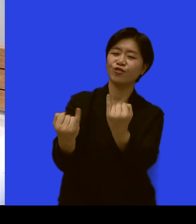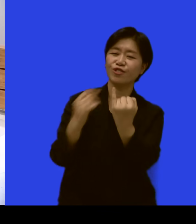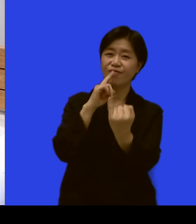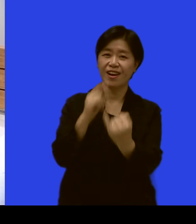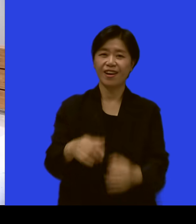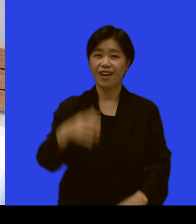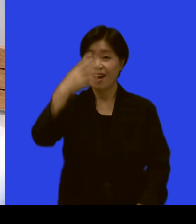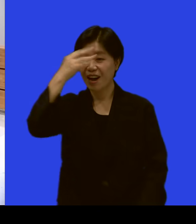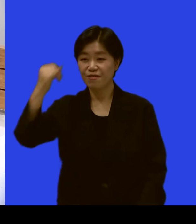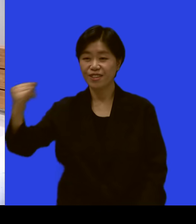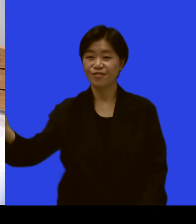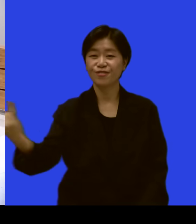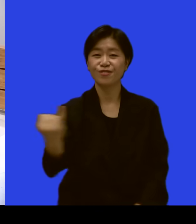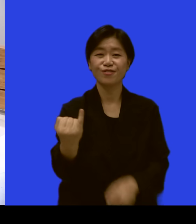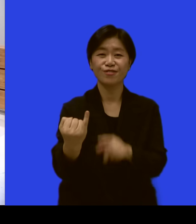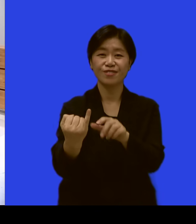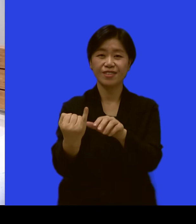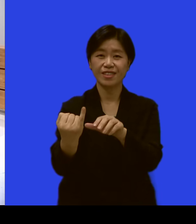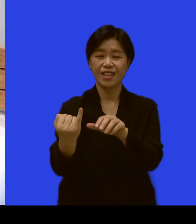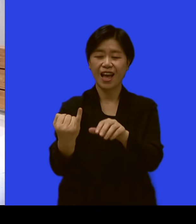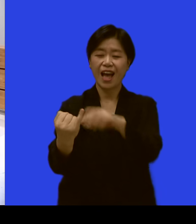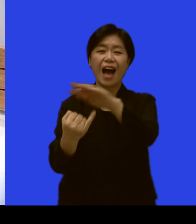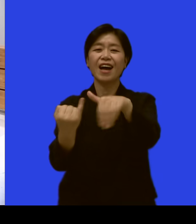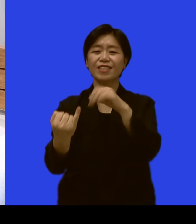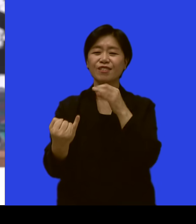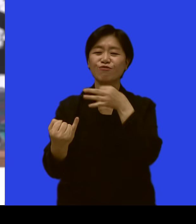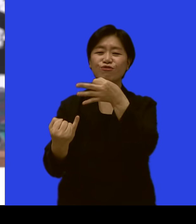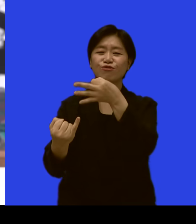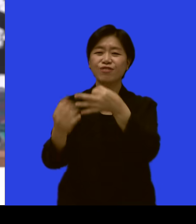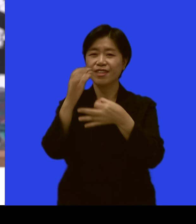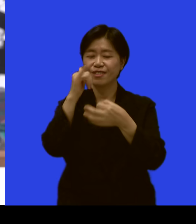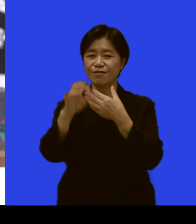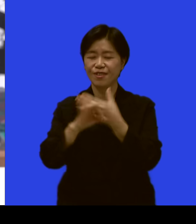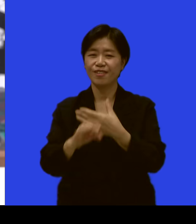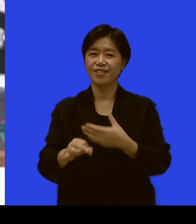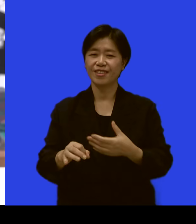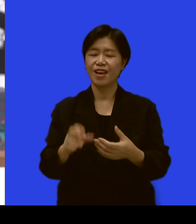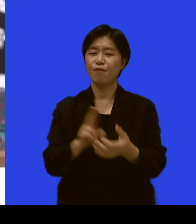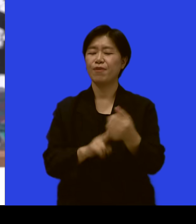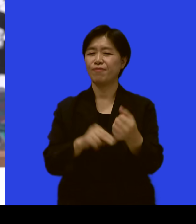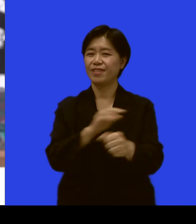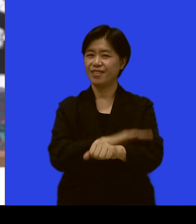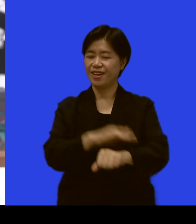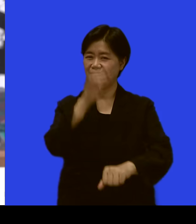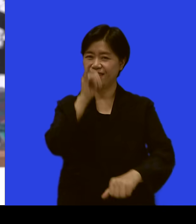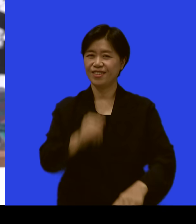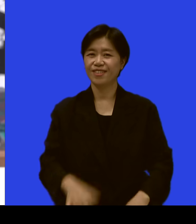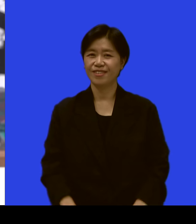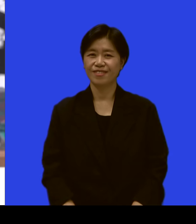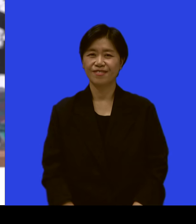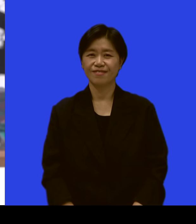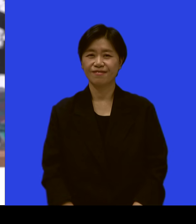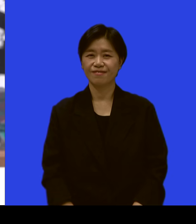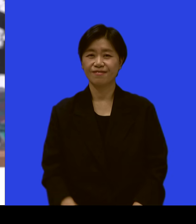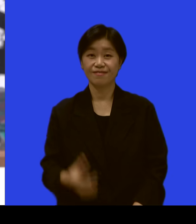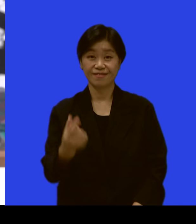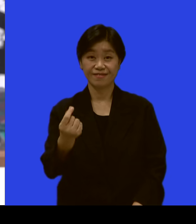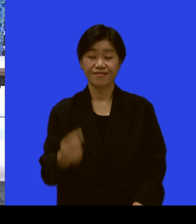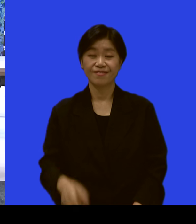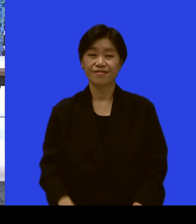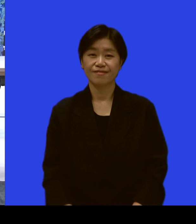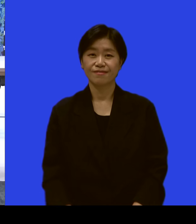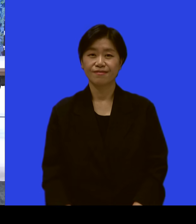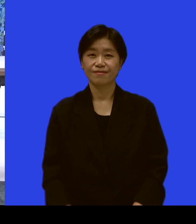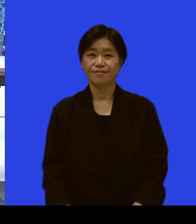이렇게 해가면서 장사를 하니까 네. 왜냐면 늘 그전부터 고객들을 또 그렇게 그렇죠. 대했기 뭐 때문에 그런 친구들도 있었고